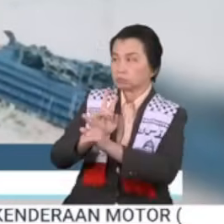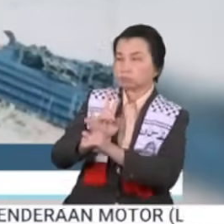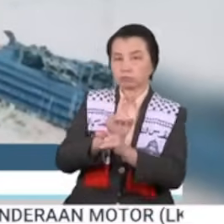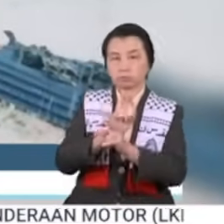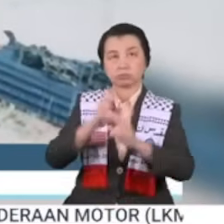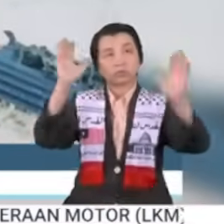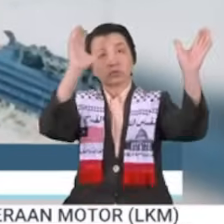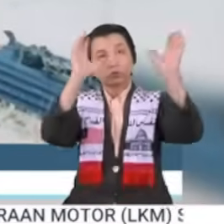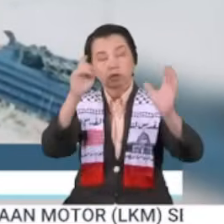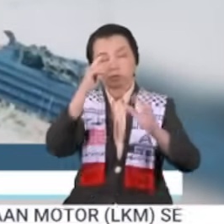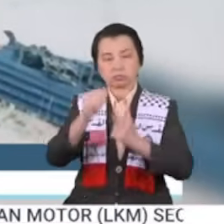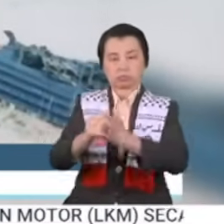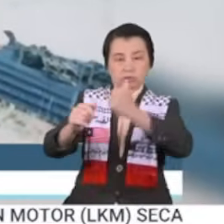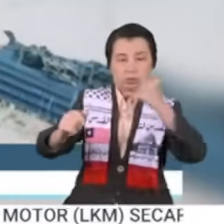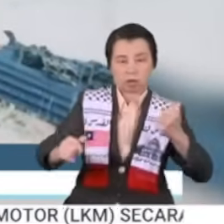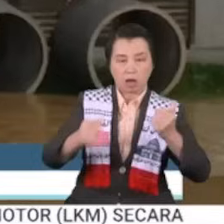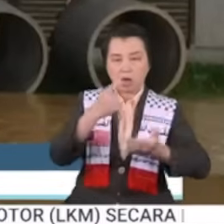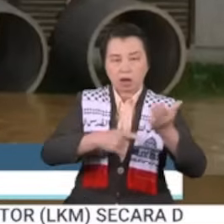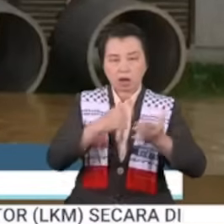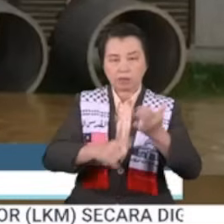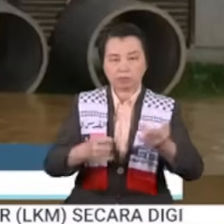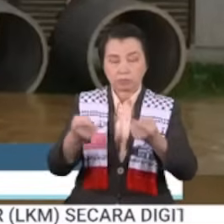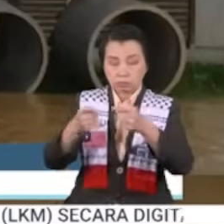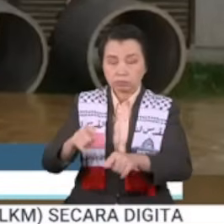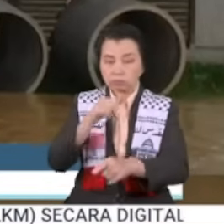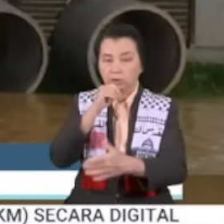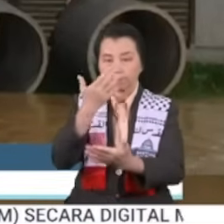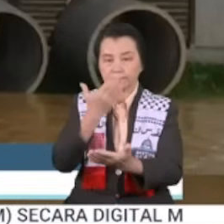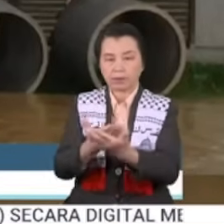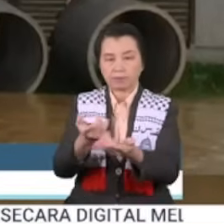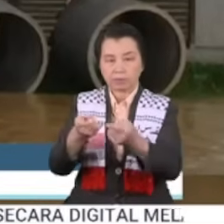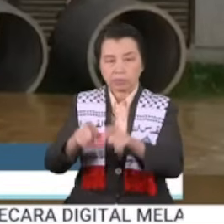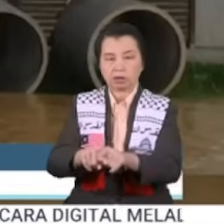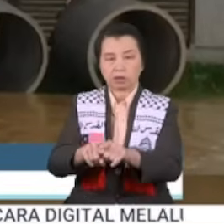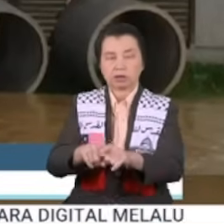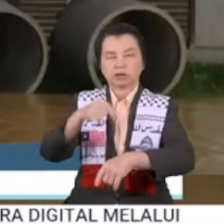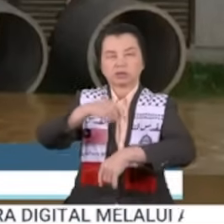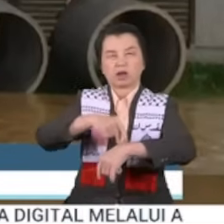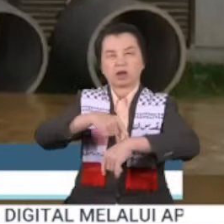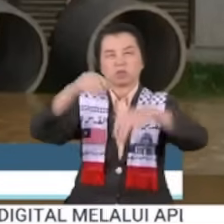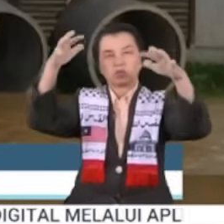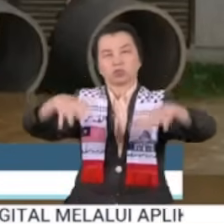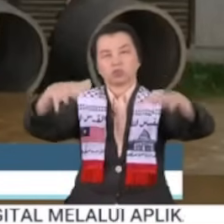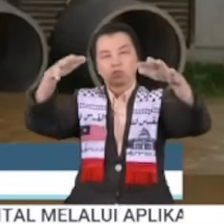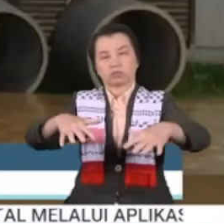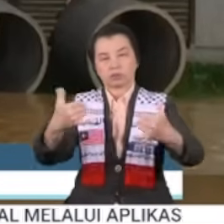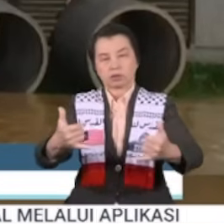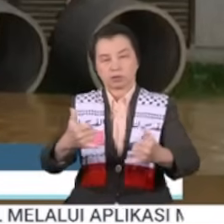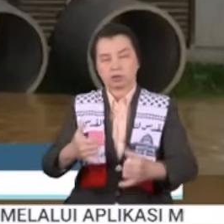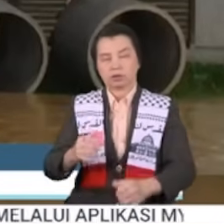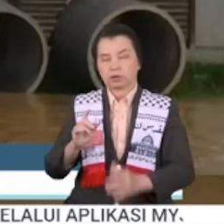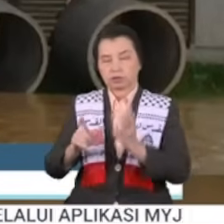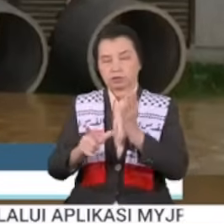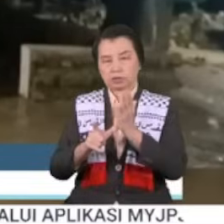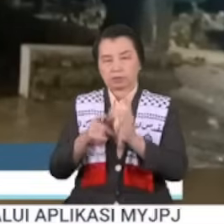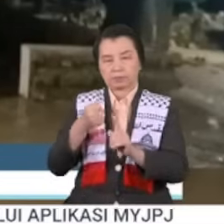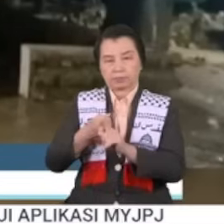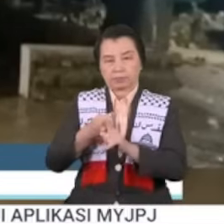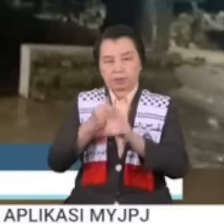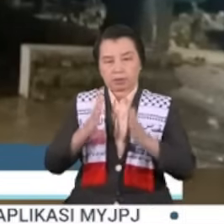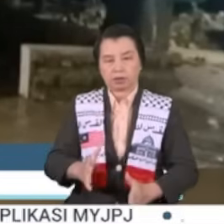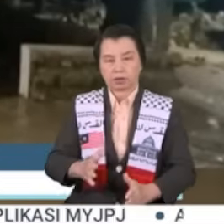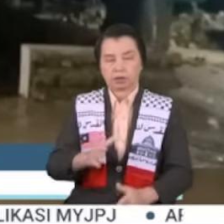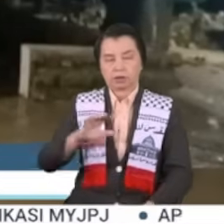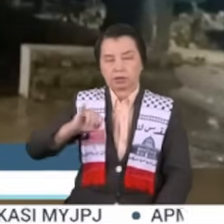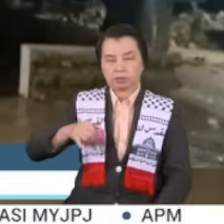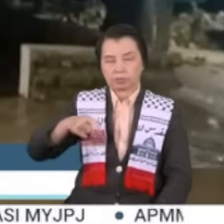dengan keadaan cuaca bagi mengelakkan sebarang insiden tidak diingini terutama pada musim hujan timbalan pengarah APM Kedah meja pertahanan